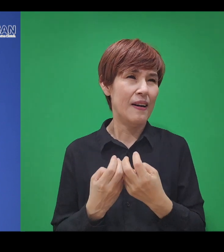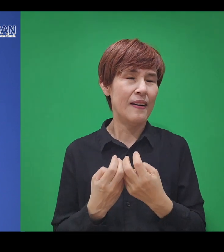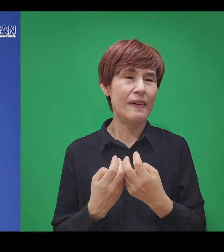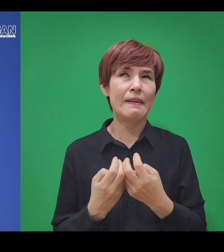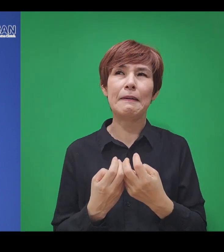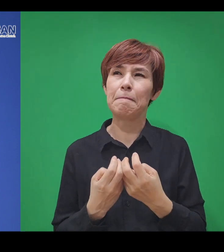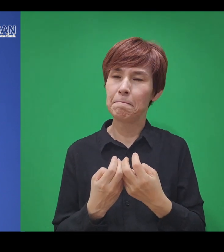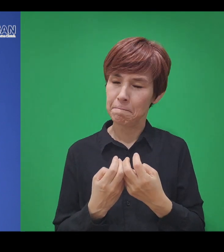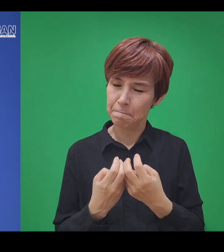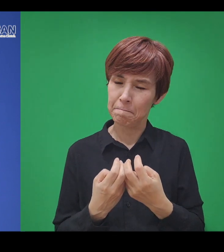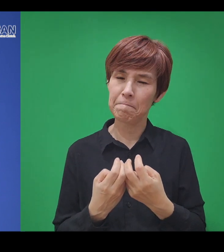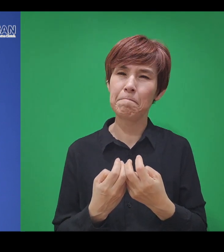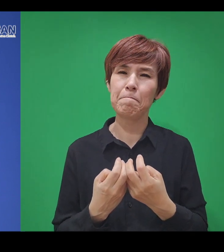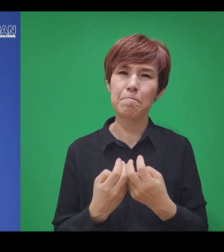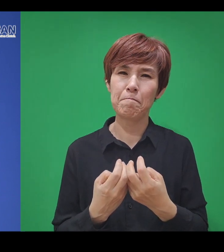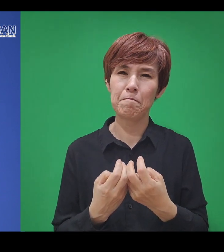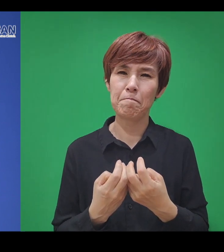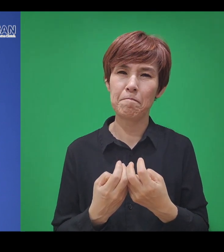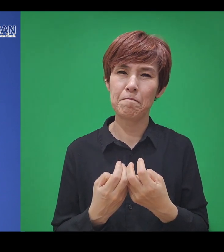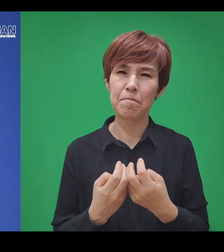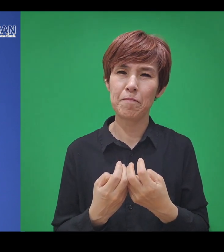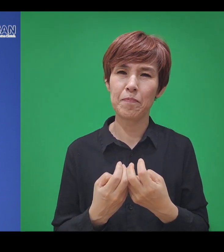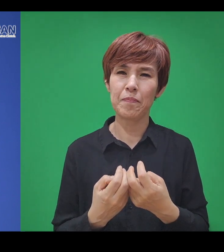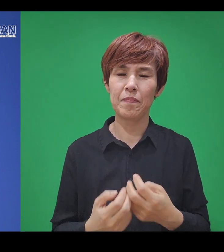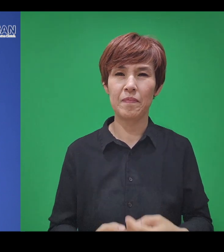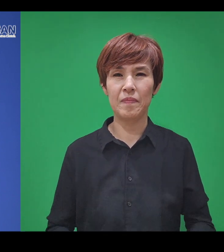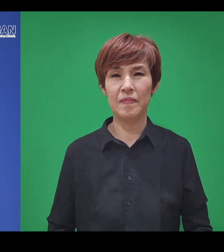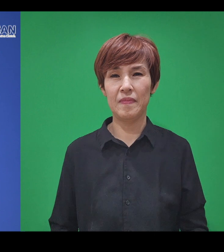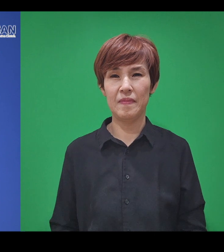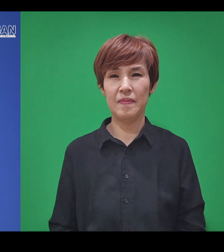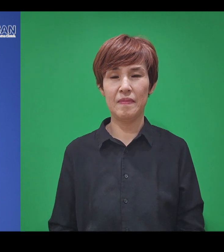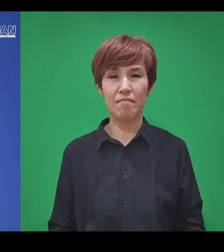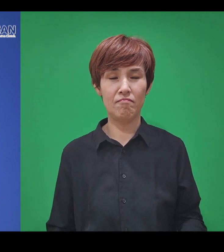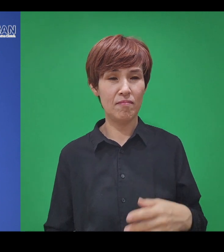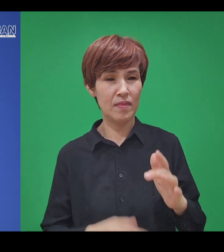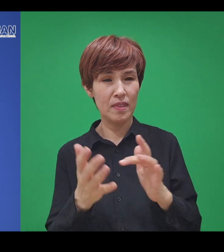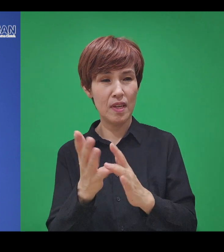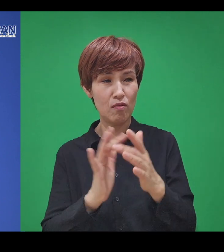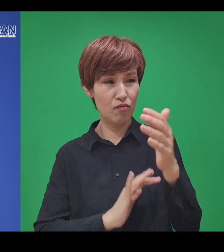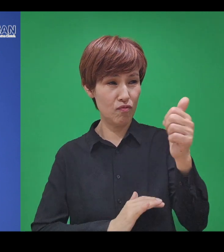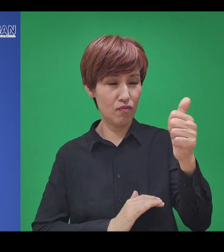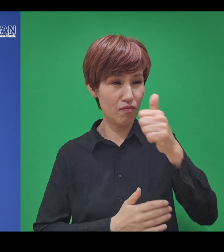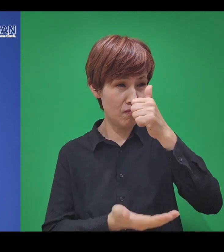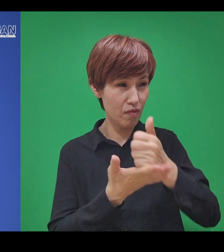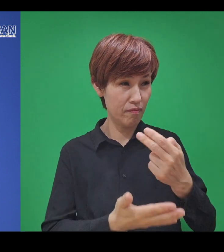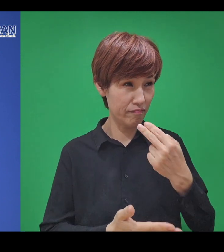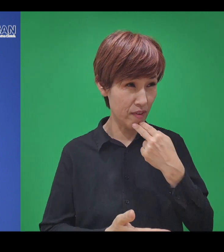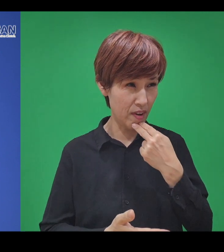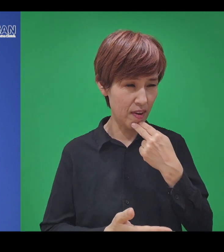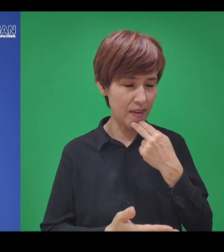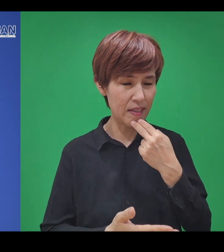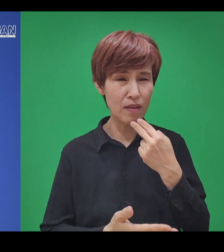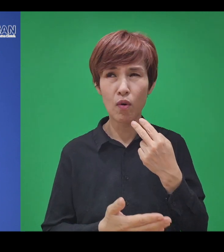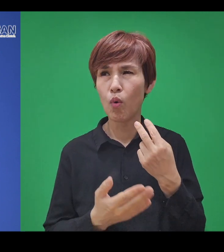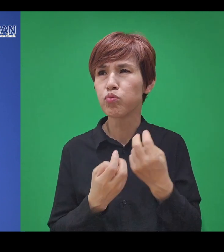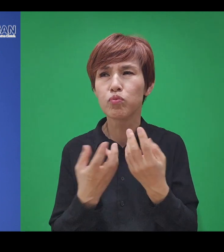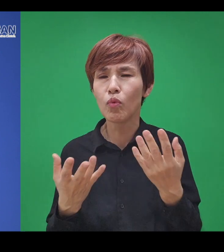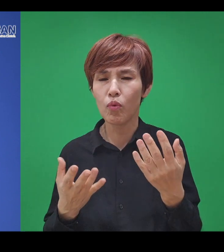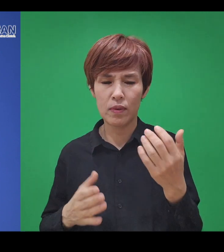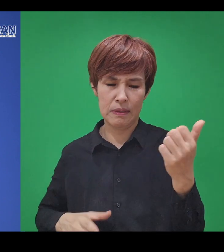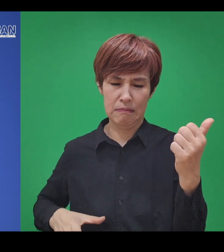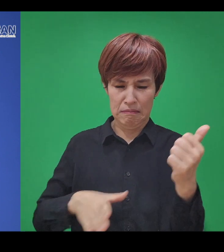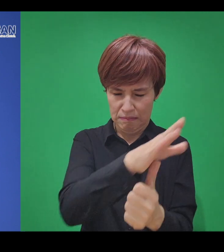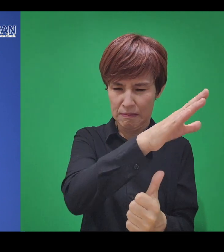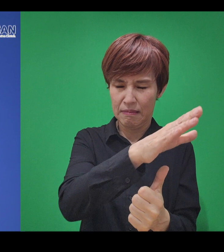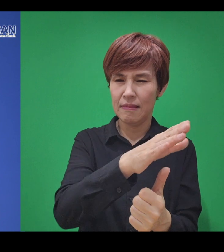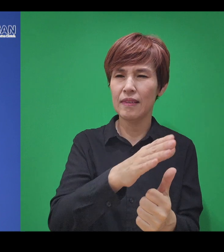가지 결론을 내리는 겁니다. 비록 그가 의인이었더라도 한 사람 죽이고 이 나라 조용하게 만들어야